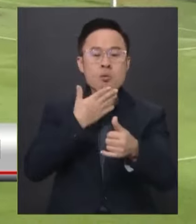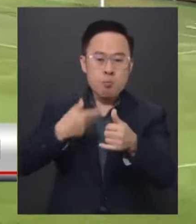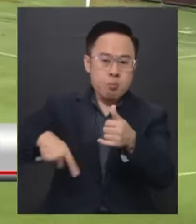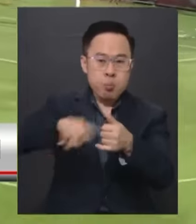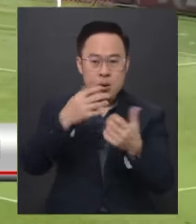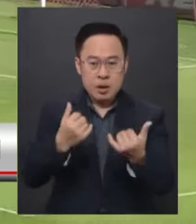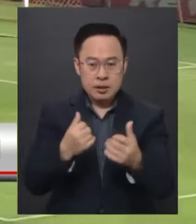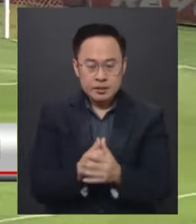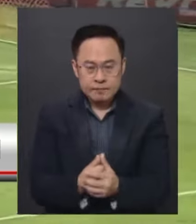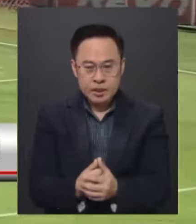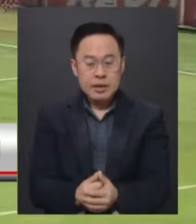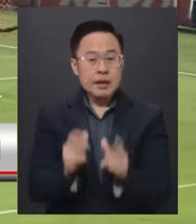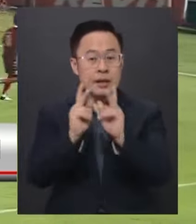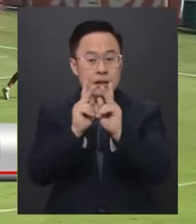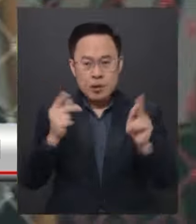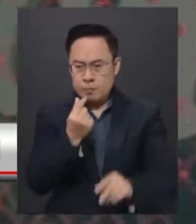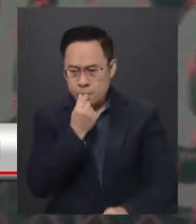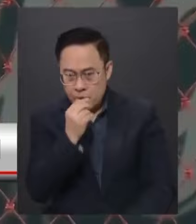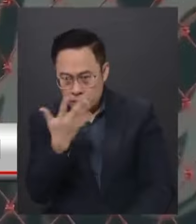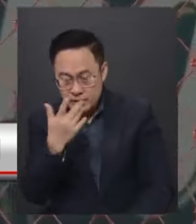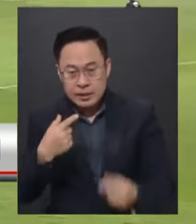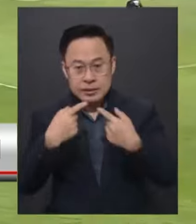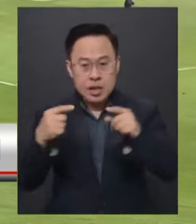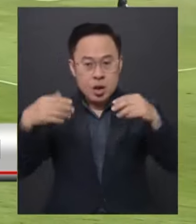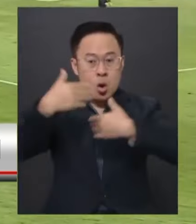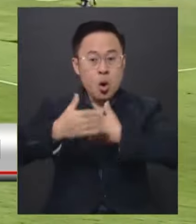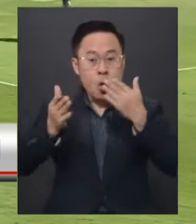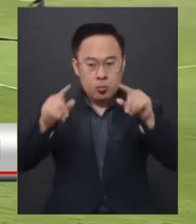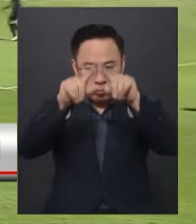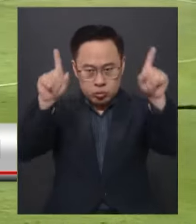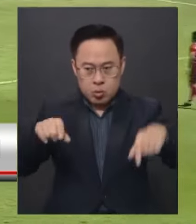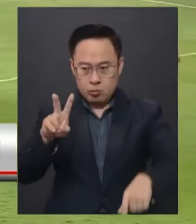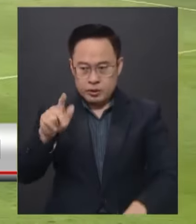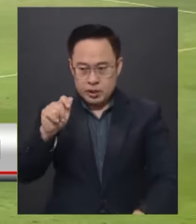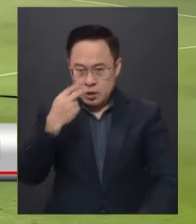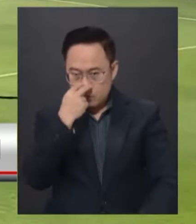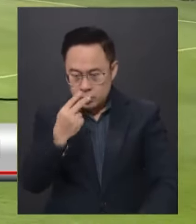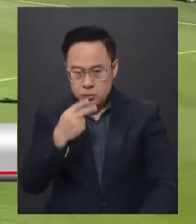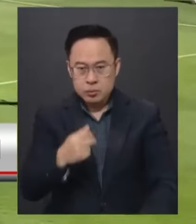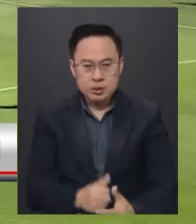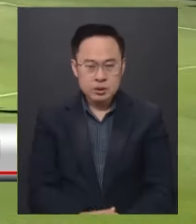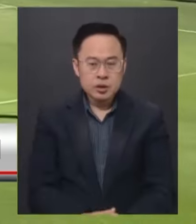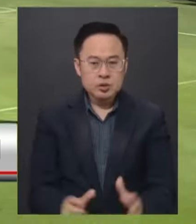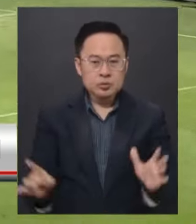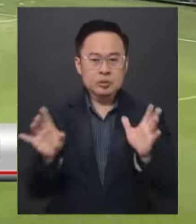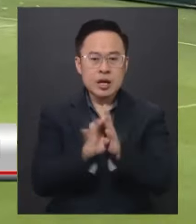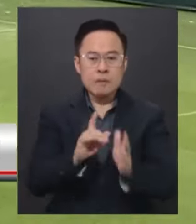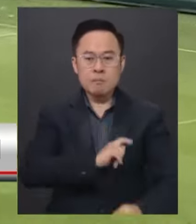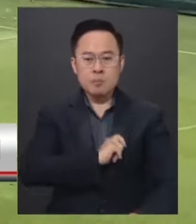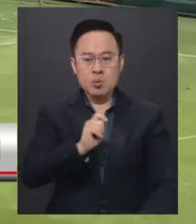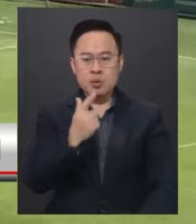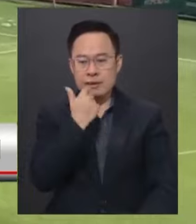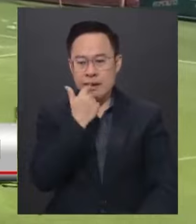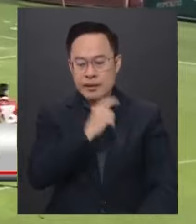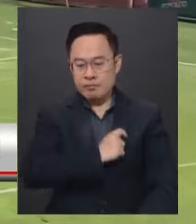อนแรกผู้ตัดสินไม่ได้เป่าค่ะแต่ว่าจากนั้นมีสัญญาณจาก VRแล้วผู้ตัดสินก็เลยเดินไปดูด้วยตัวเองแล้วสุดท้ายก็มาให้ใบแดงไปจ